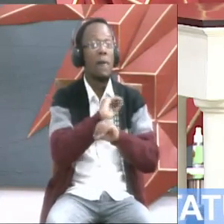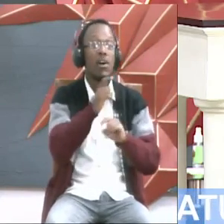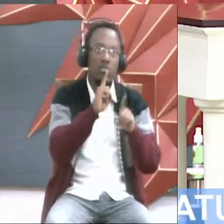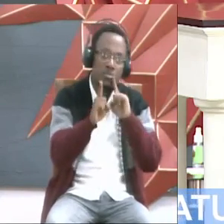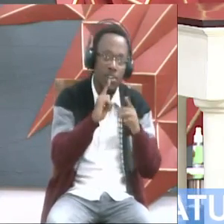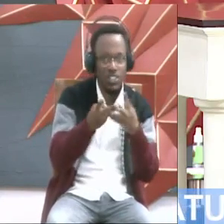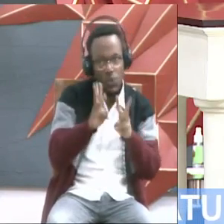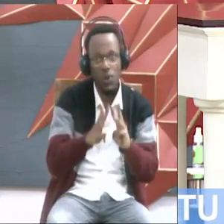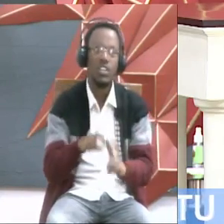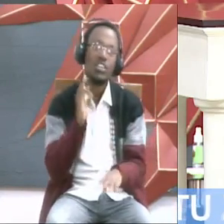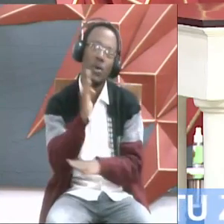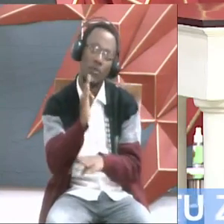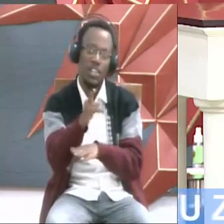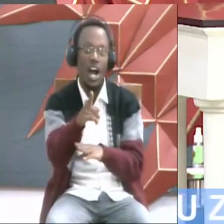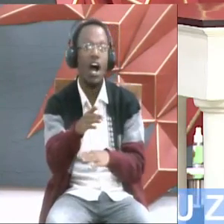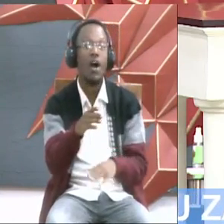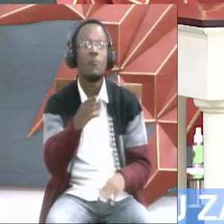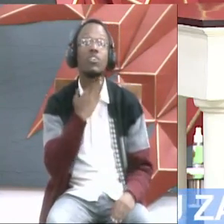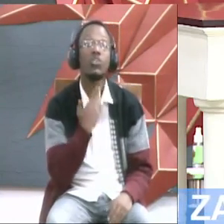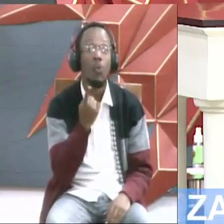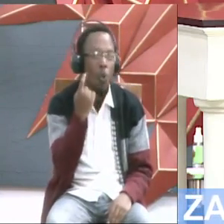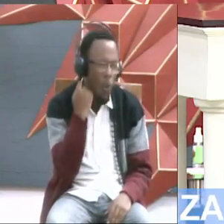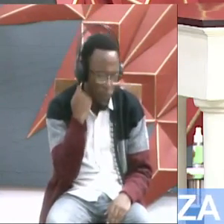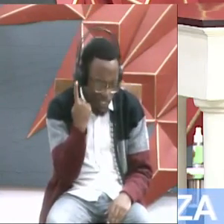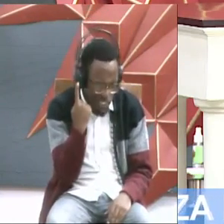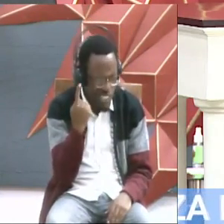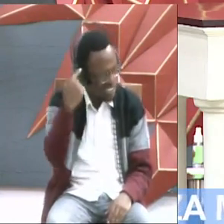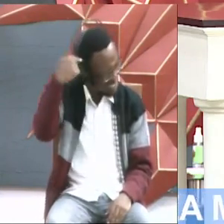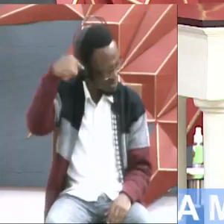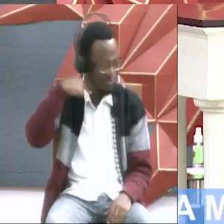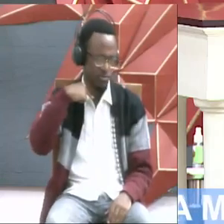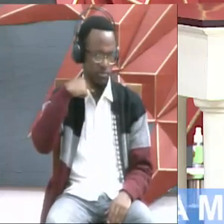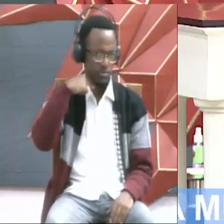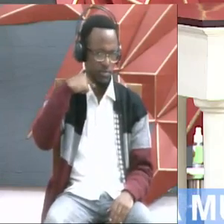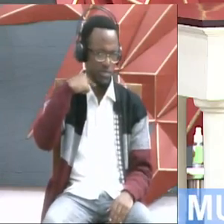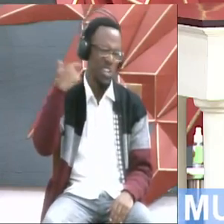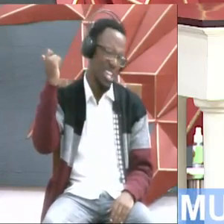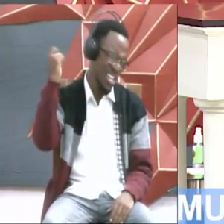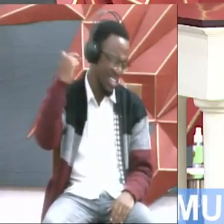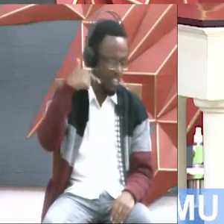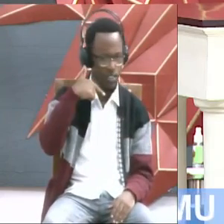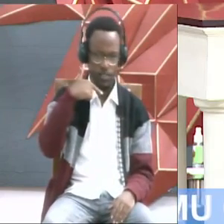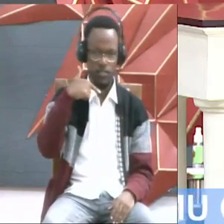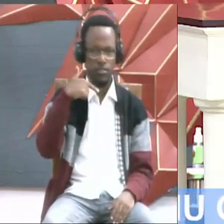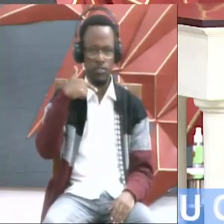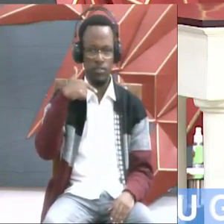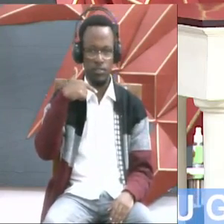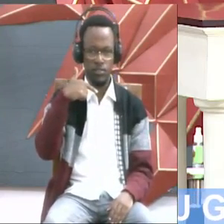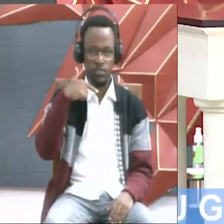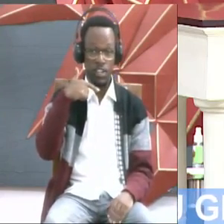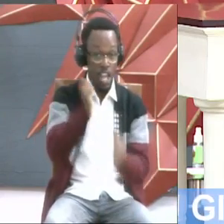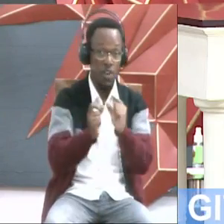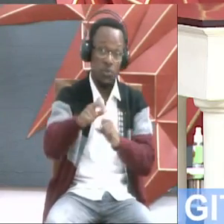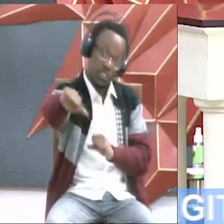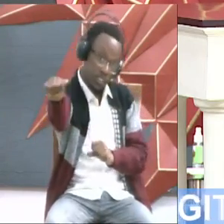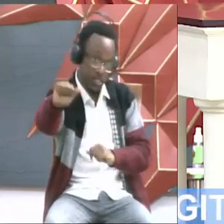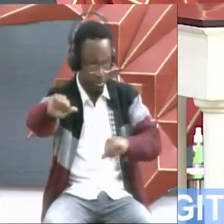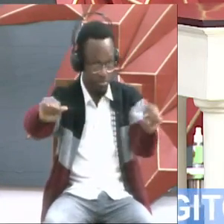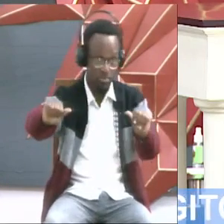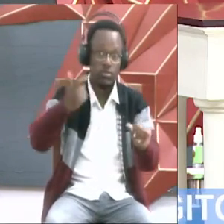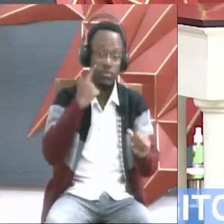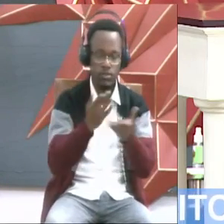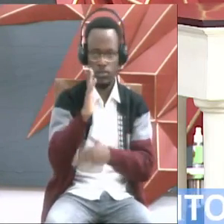bwo kubapresha ariko nshaka muvyumve umwe wese ugatwe kiyoko bimuraba umwe wese individu umwe wese ugatwe